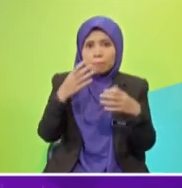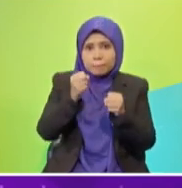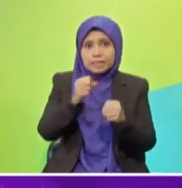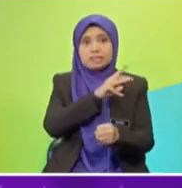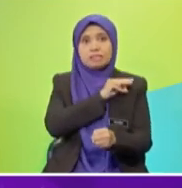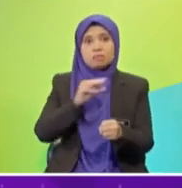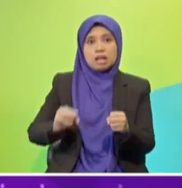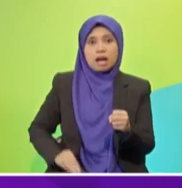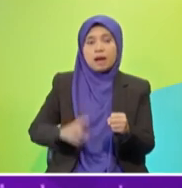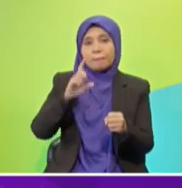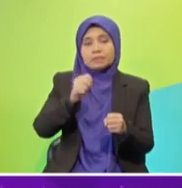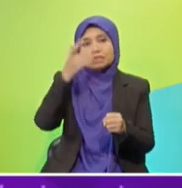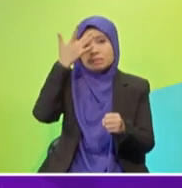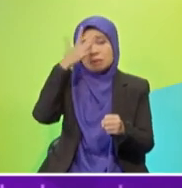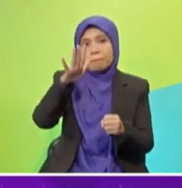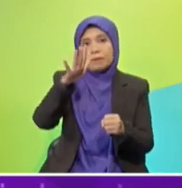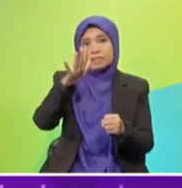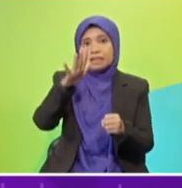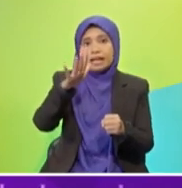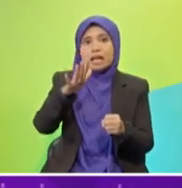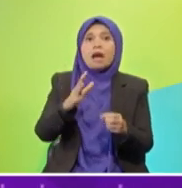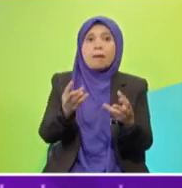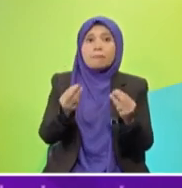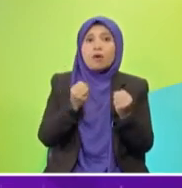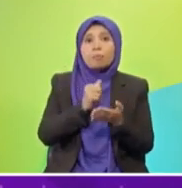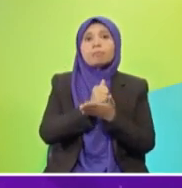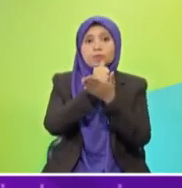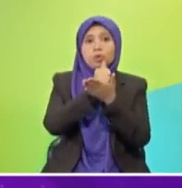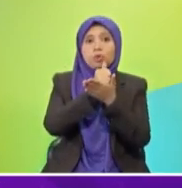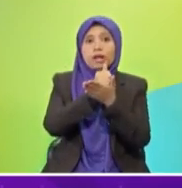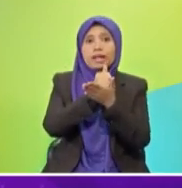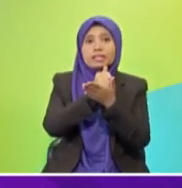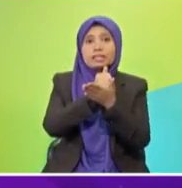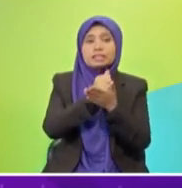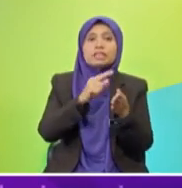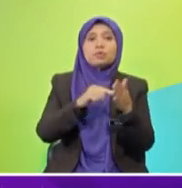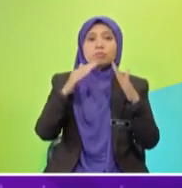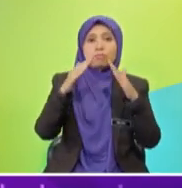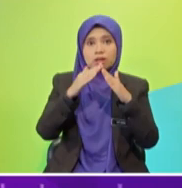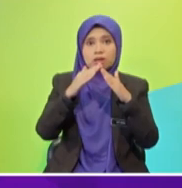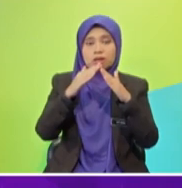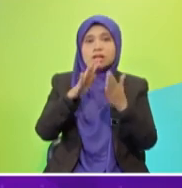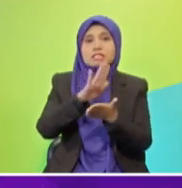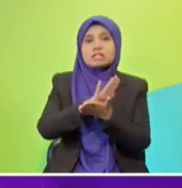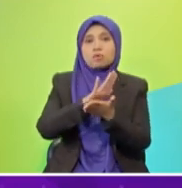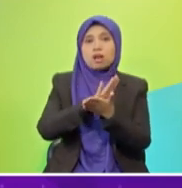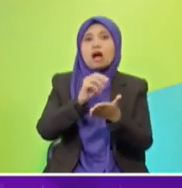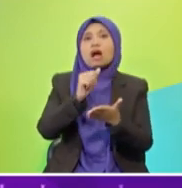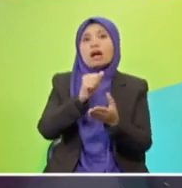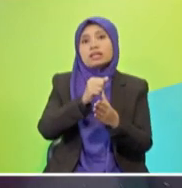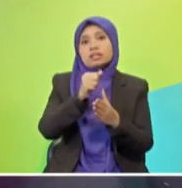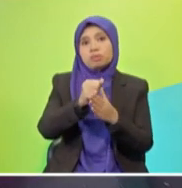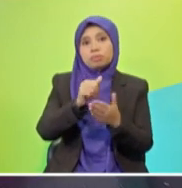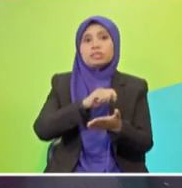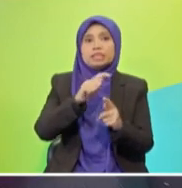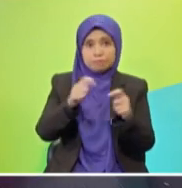dan kecitraan ketika berada di rumah baik di sekolah dan juga di tempat awam mungkin Kak Nisa